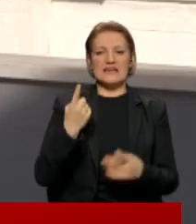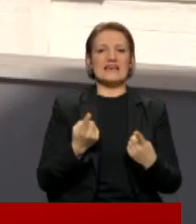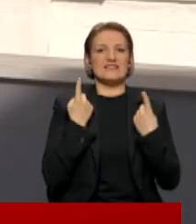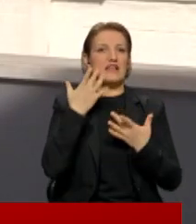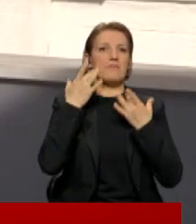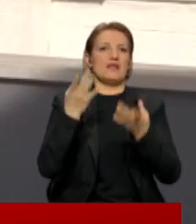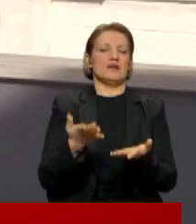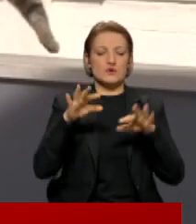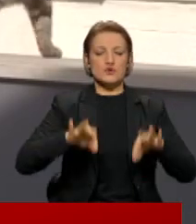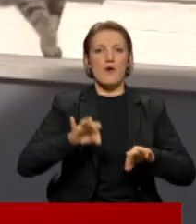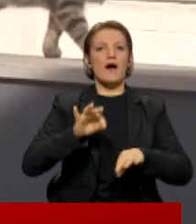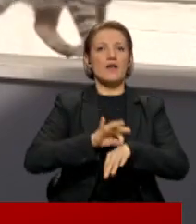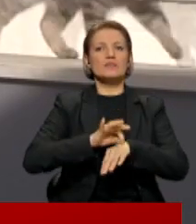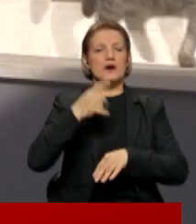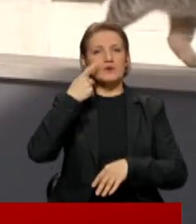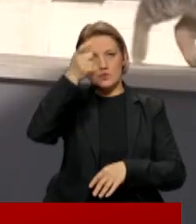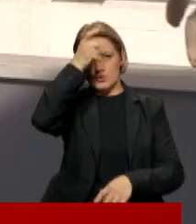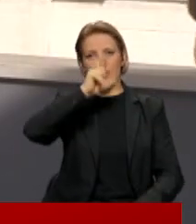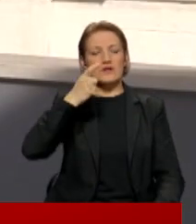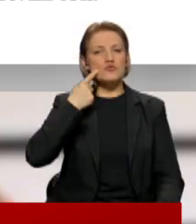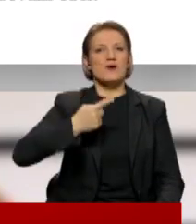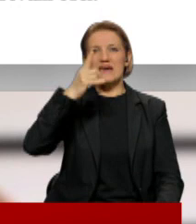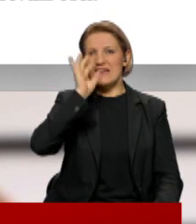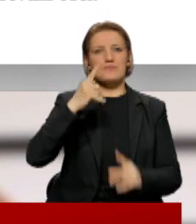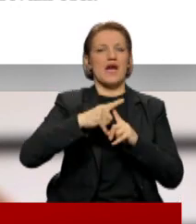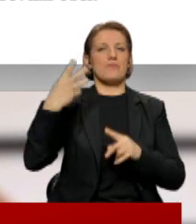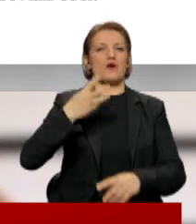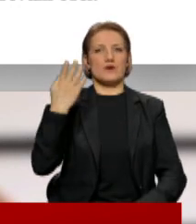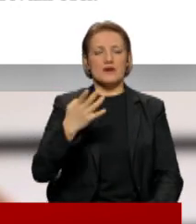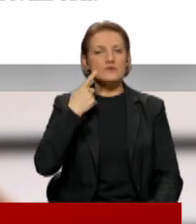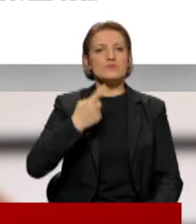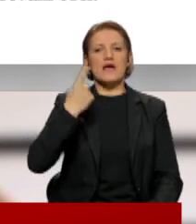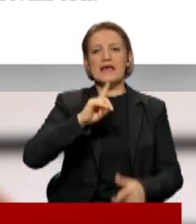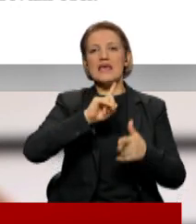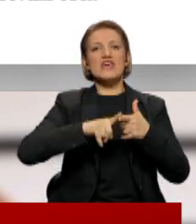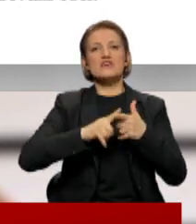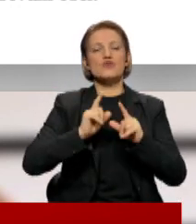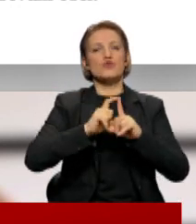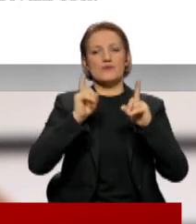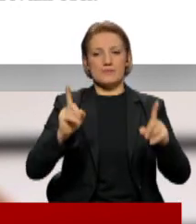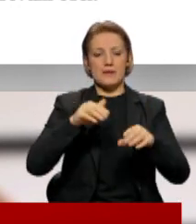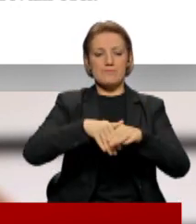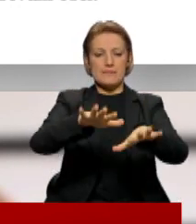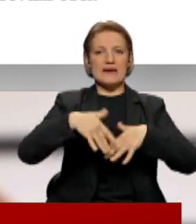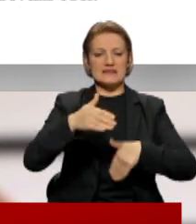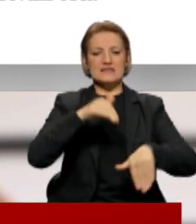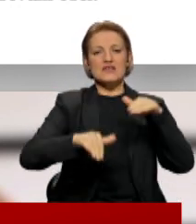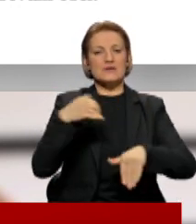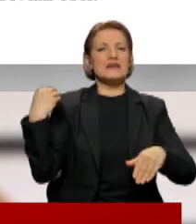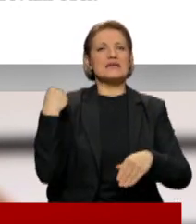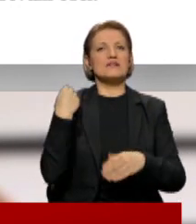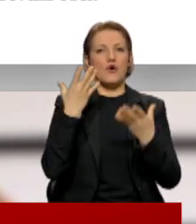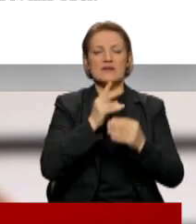yetkileri bellidir şu anda Türkiye'de Cumhurbaşkanı Tayyip erdoğan'dır cumhurbaş cumhurbaşkanının ikinci döneminde meclis tarafından seçimlerin